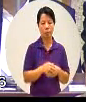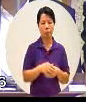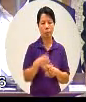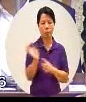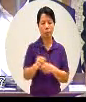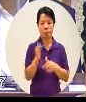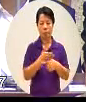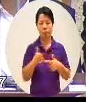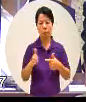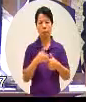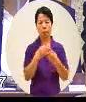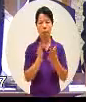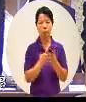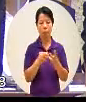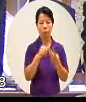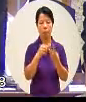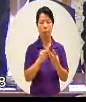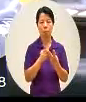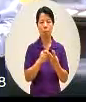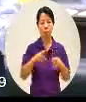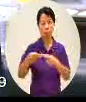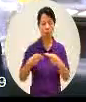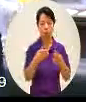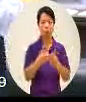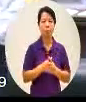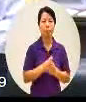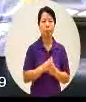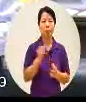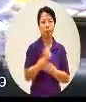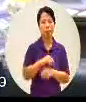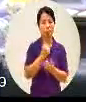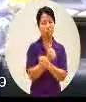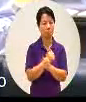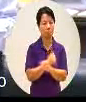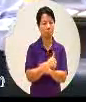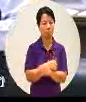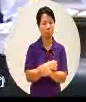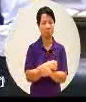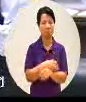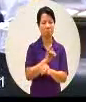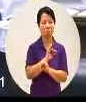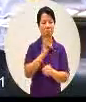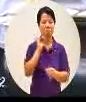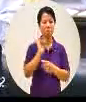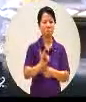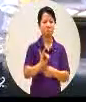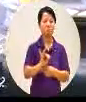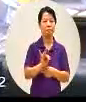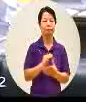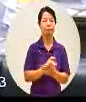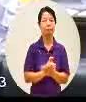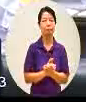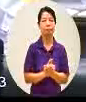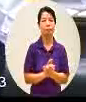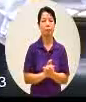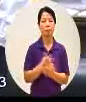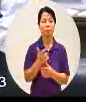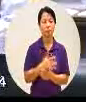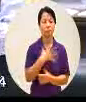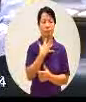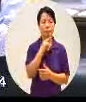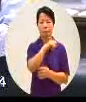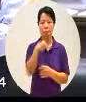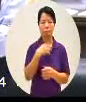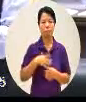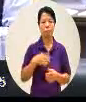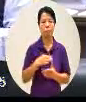路口要改善？这个都要做。 嗯，好，很好哦，这样客气用一百分呢，请坐，请坐。哎，奇怪，啊，大家拢知